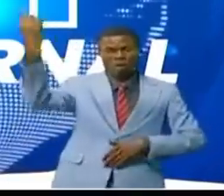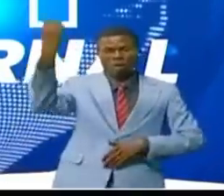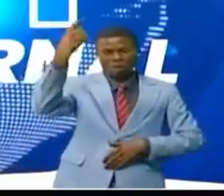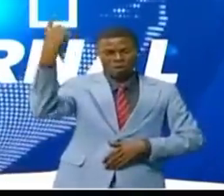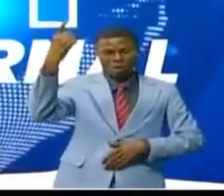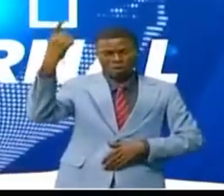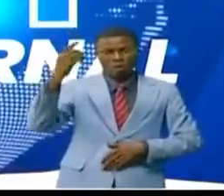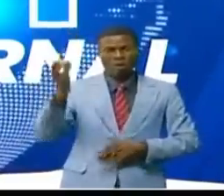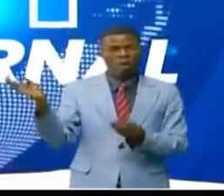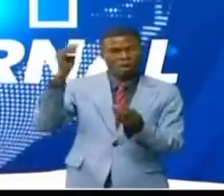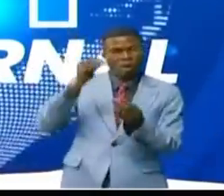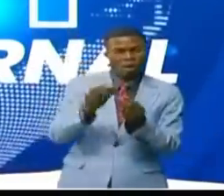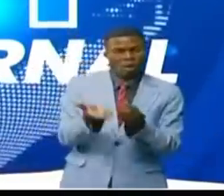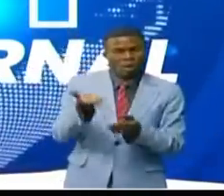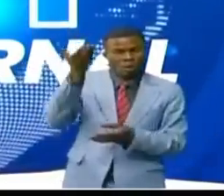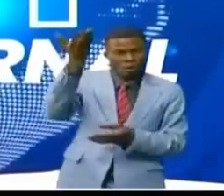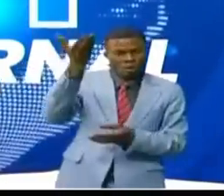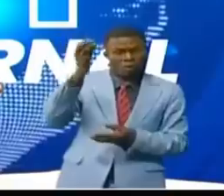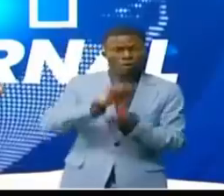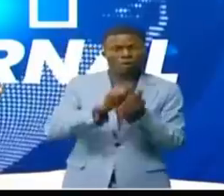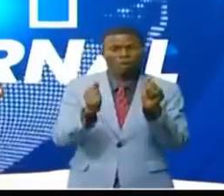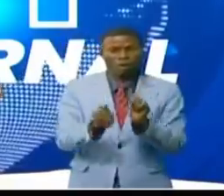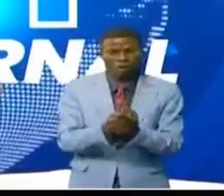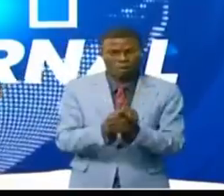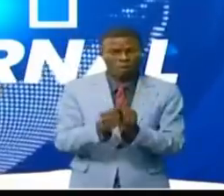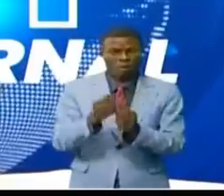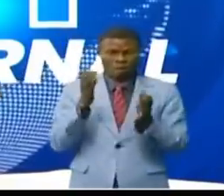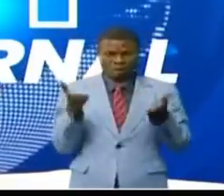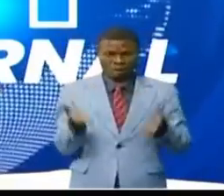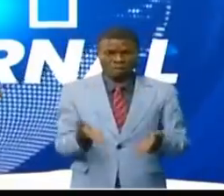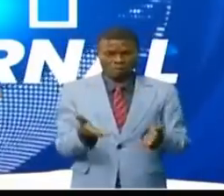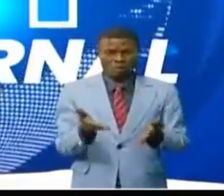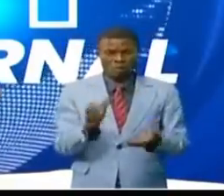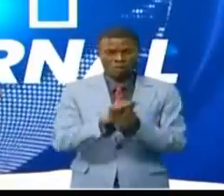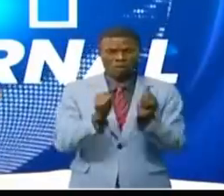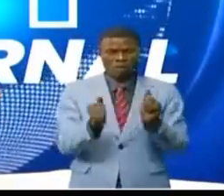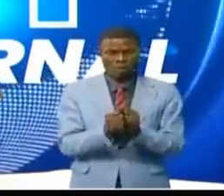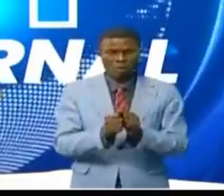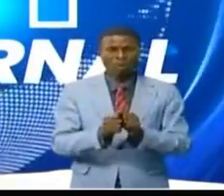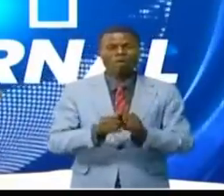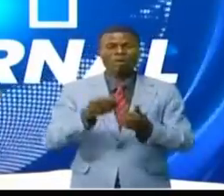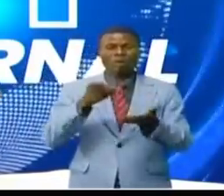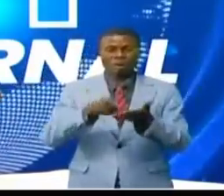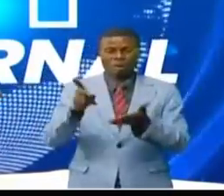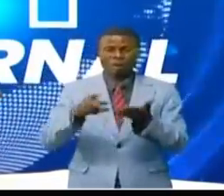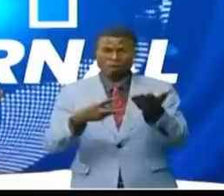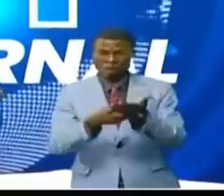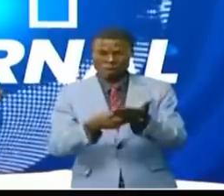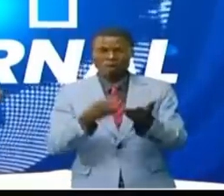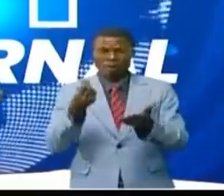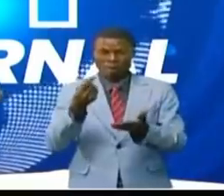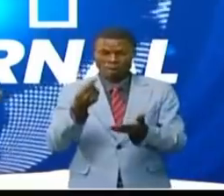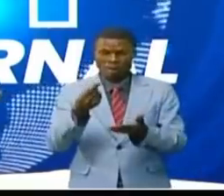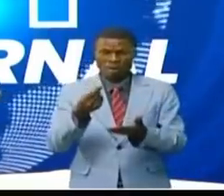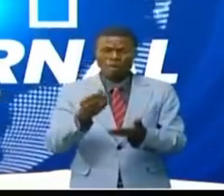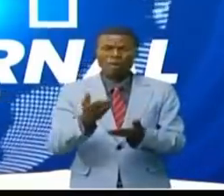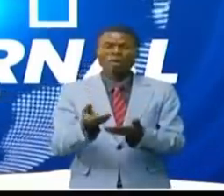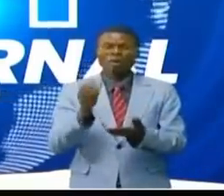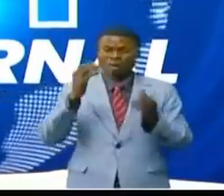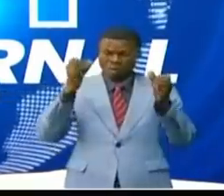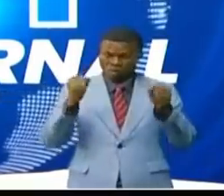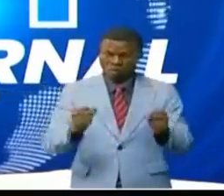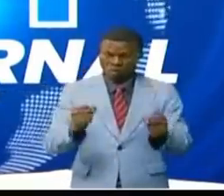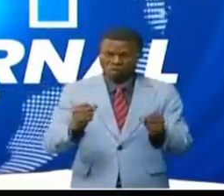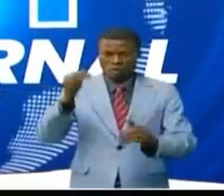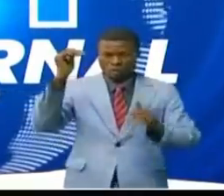Ce réajustement de prix tient compte de l'évolution récente des paramètres de la structure de prix et vise également le maintien